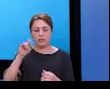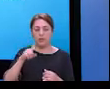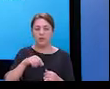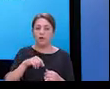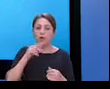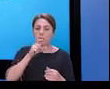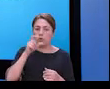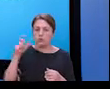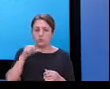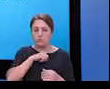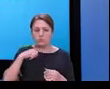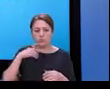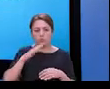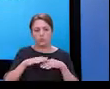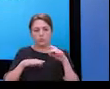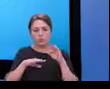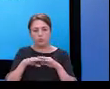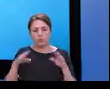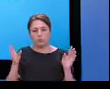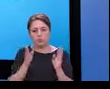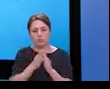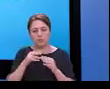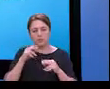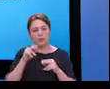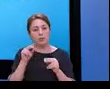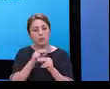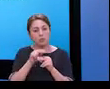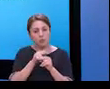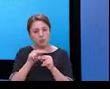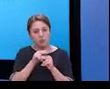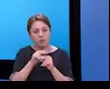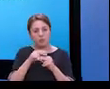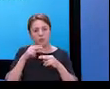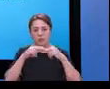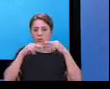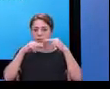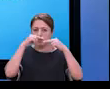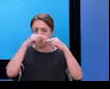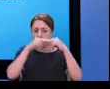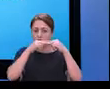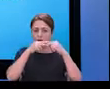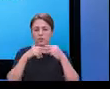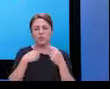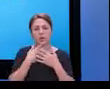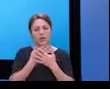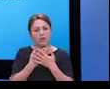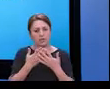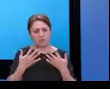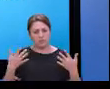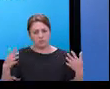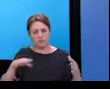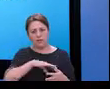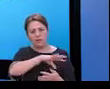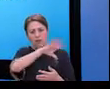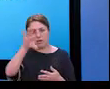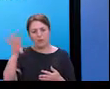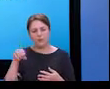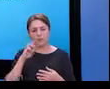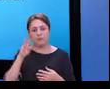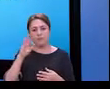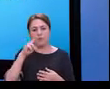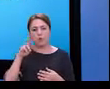narsalar, ya'ni mehnat qurollari, uyrozg'or buyumlari, zebu zinatlar barchasi